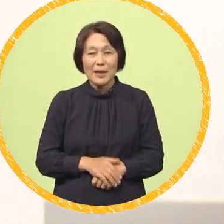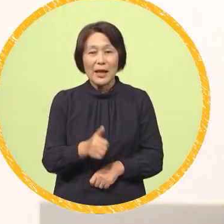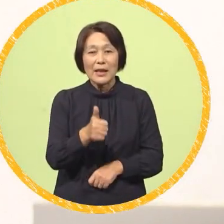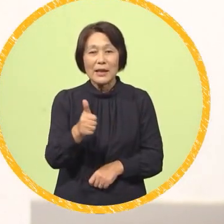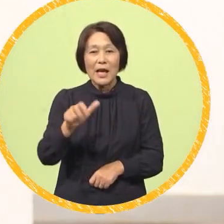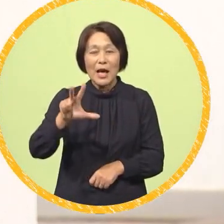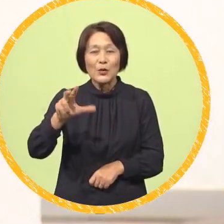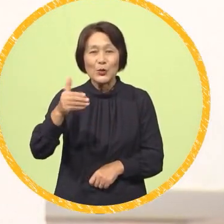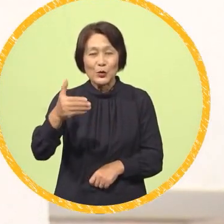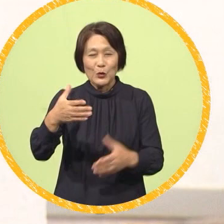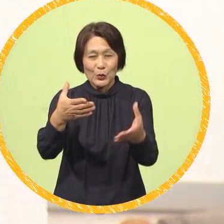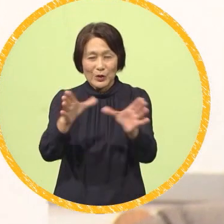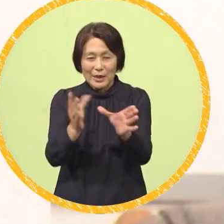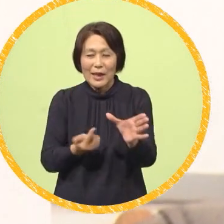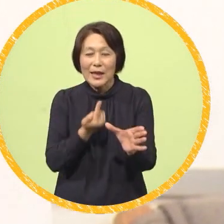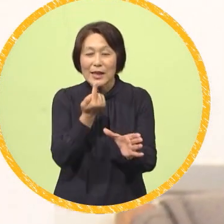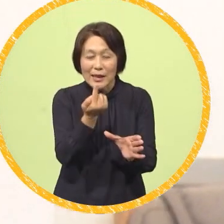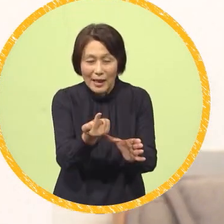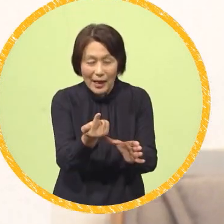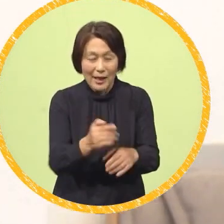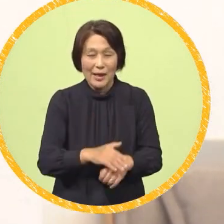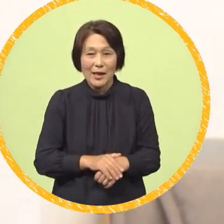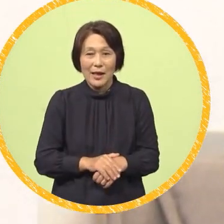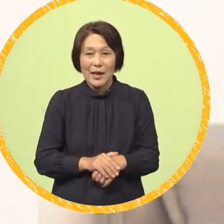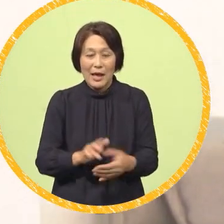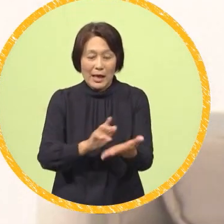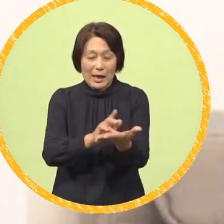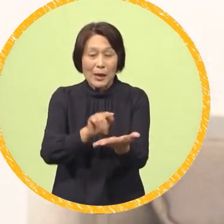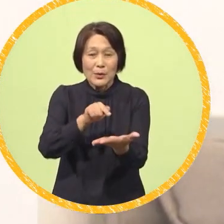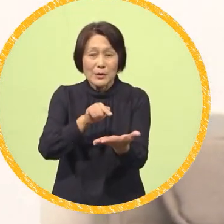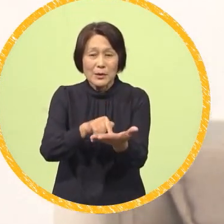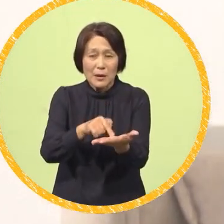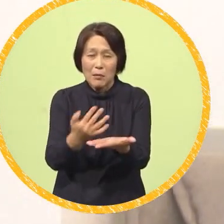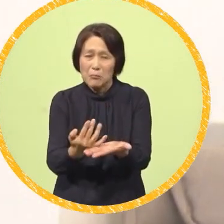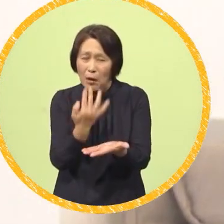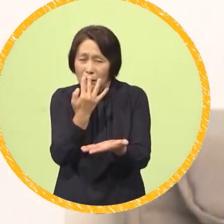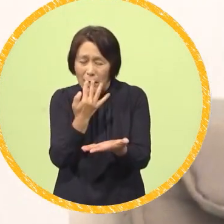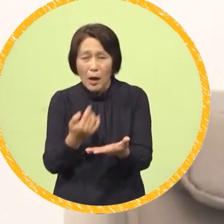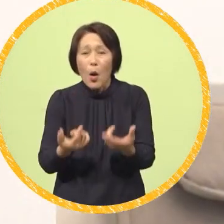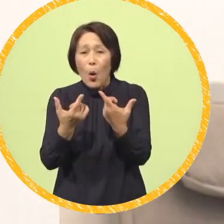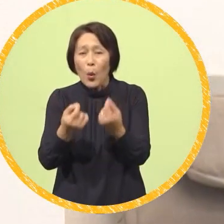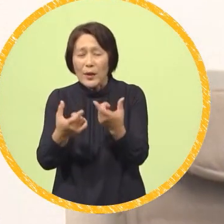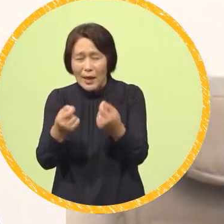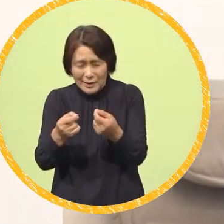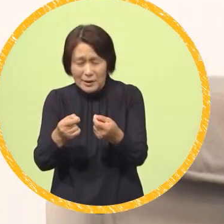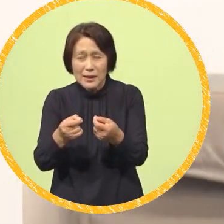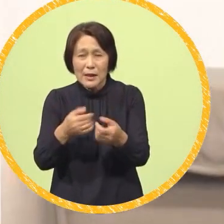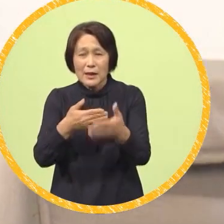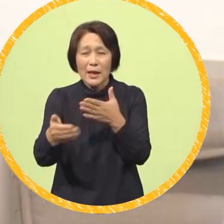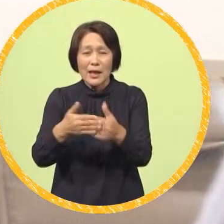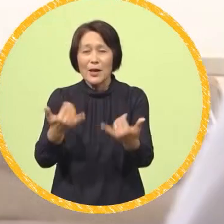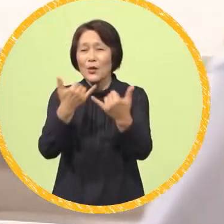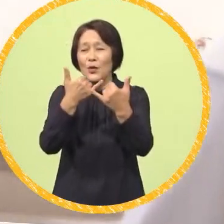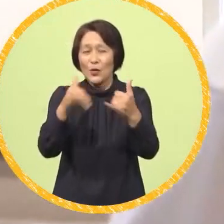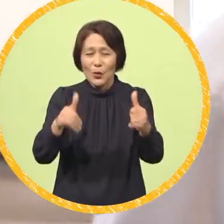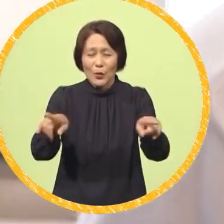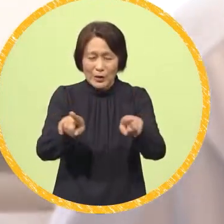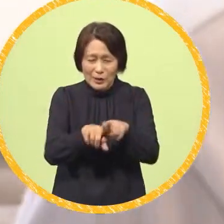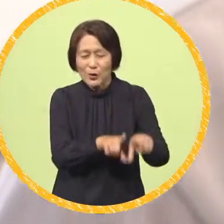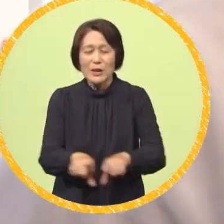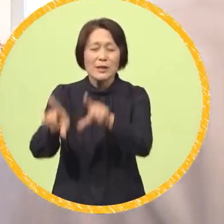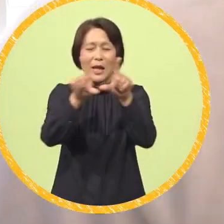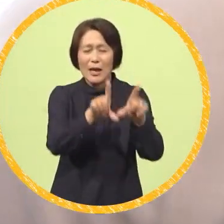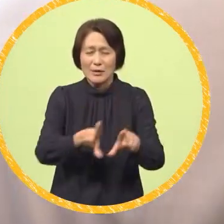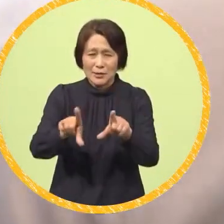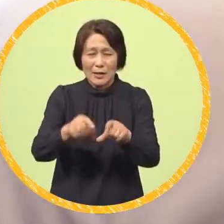てその薬物を使って同じ傷を持った仲間と生活するようになって、